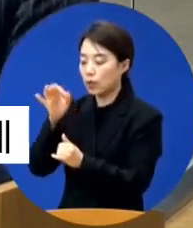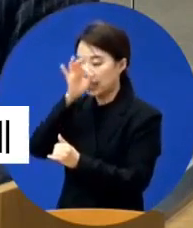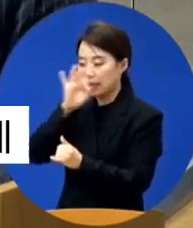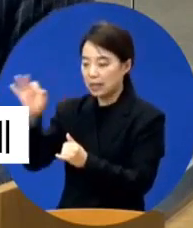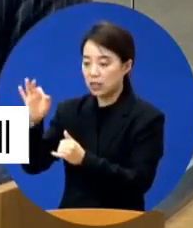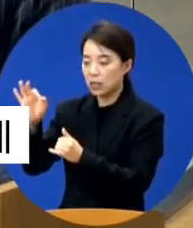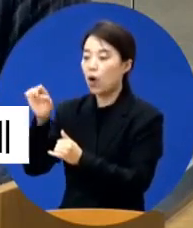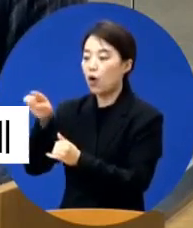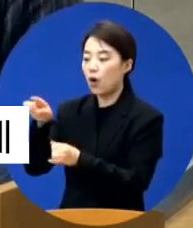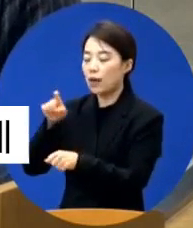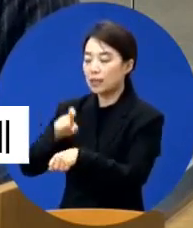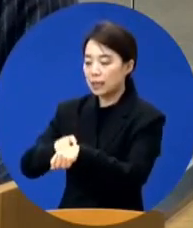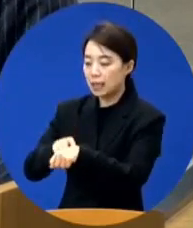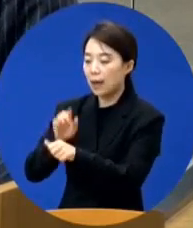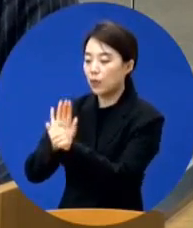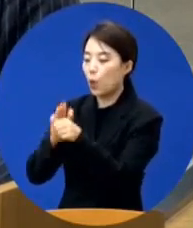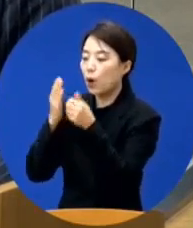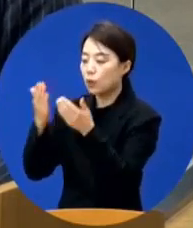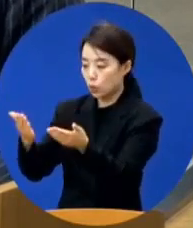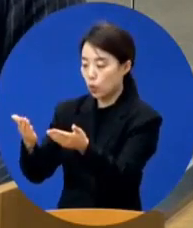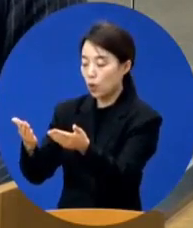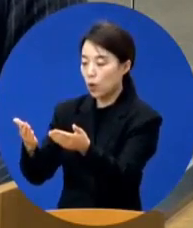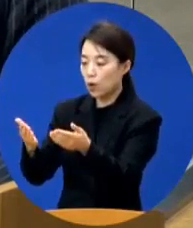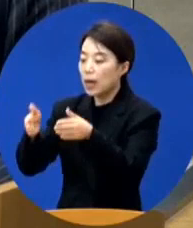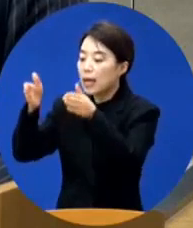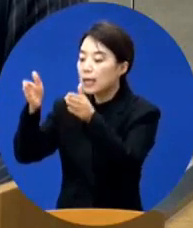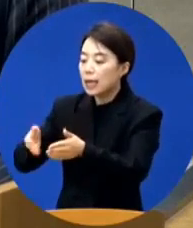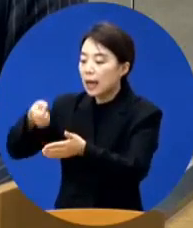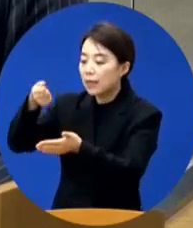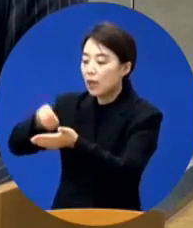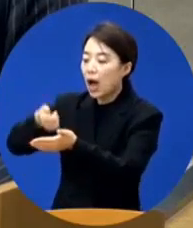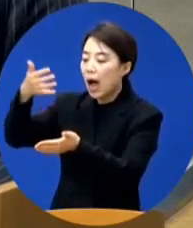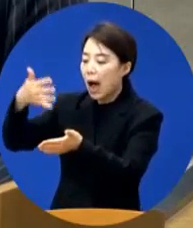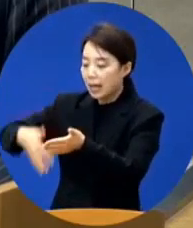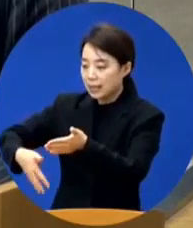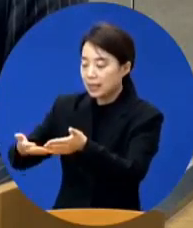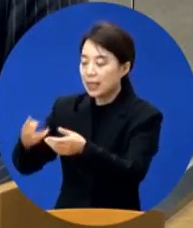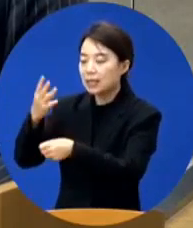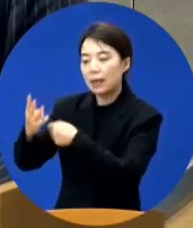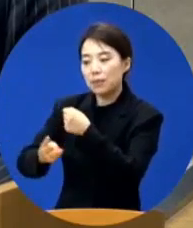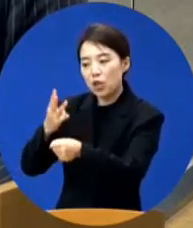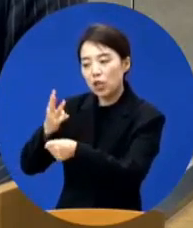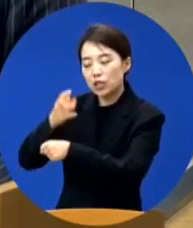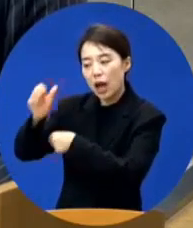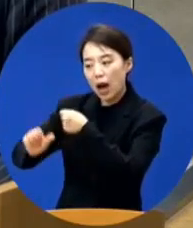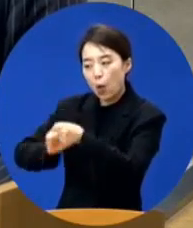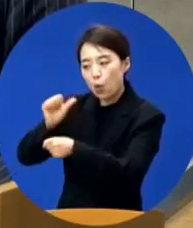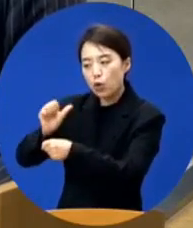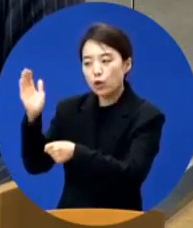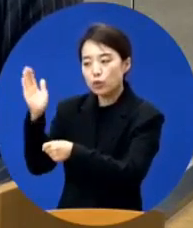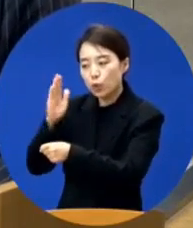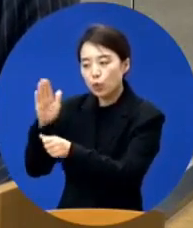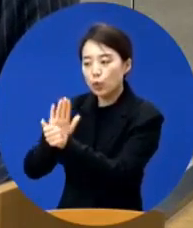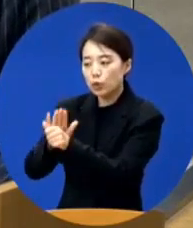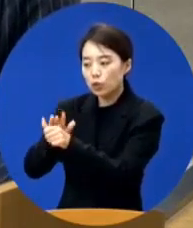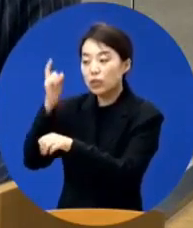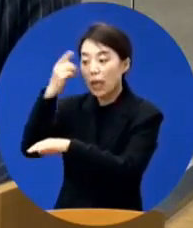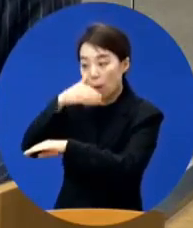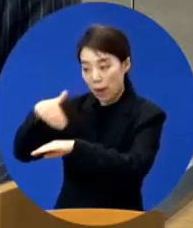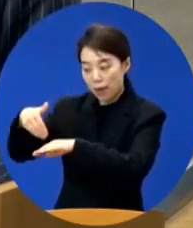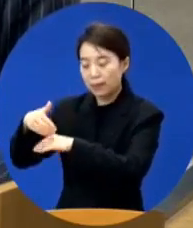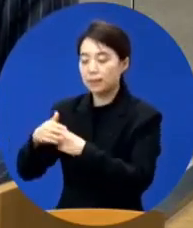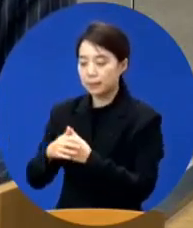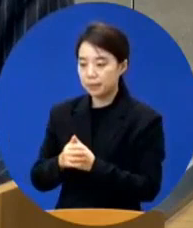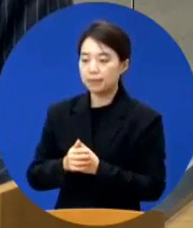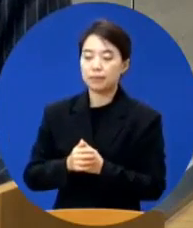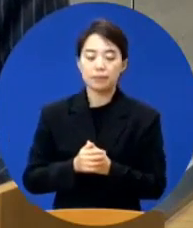하는 기회를 드리는 것이기 때문에 아직 기간은 정하지 않았지만 뭐 한 3년 또는 5년 그걸 지금 검토 중에 있습니다. 아, 그래서 그거 이제 간단하게 질문